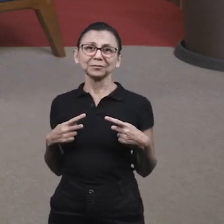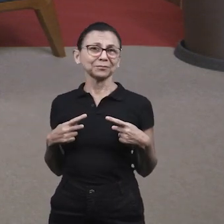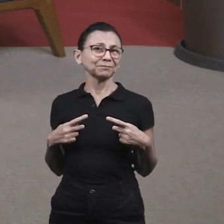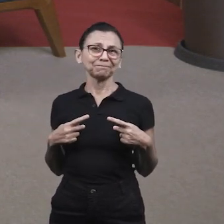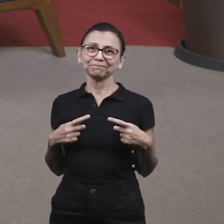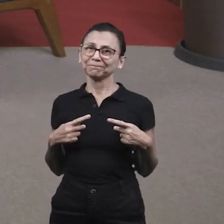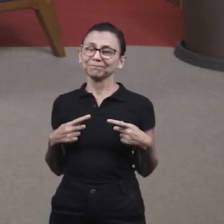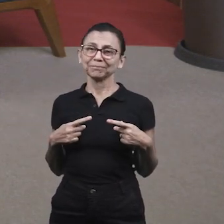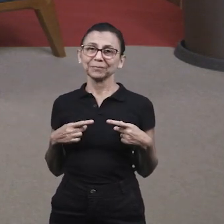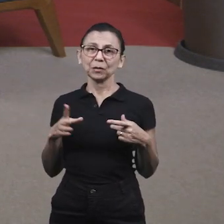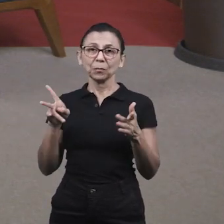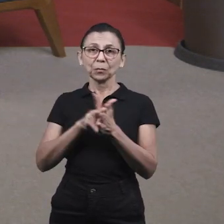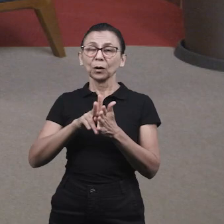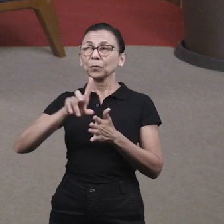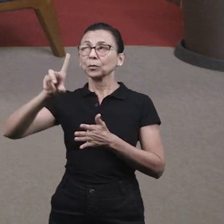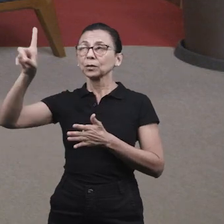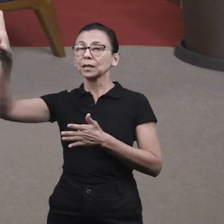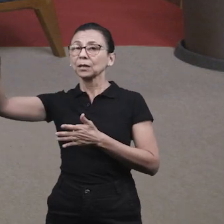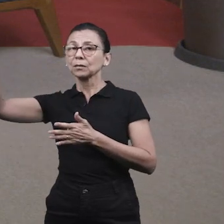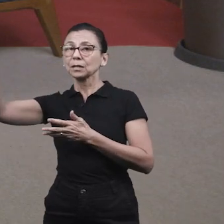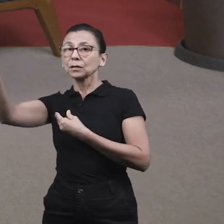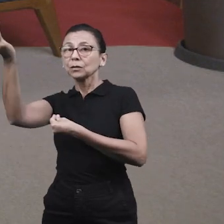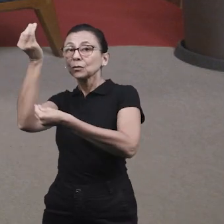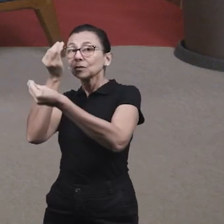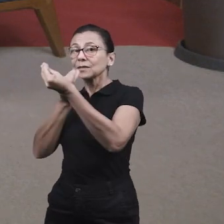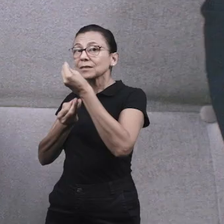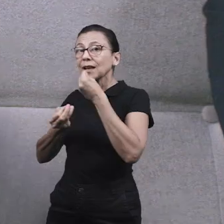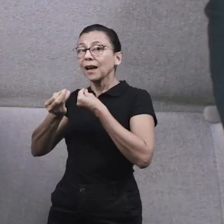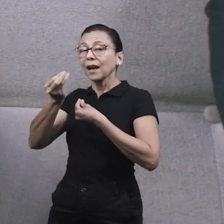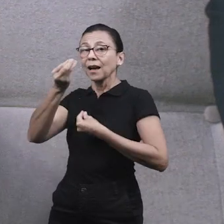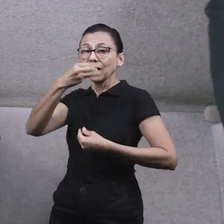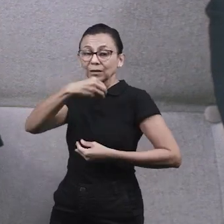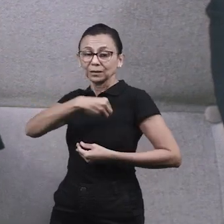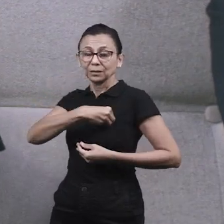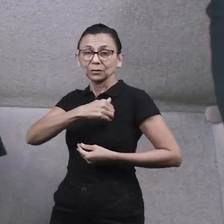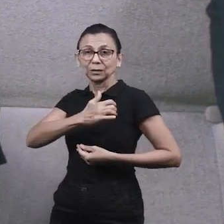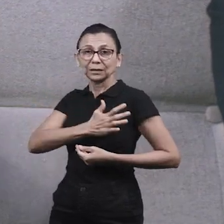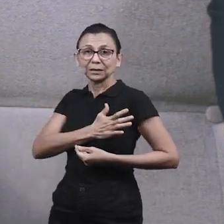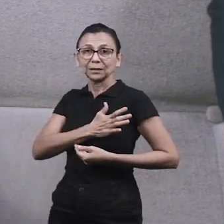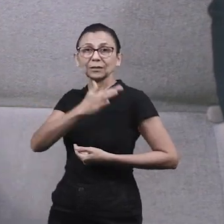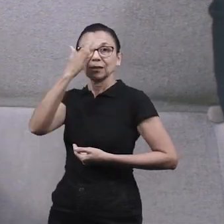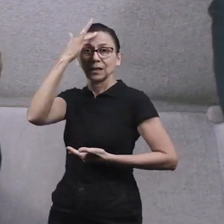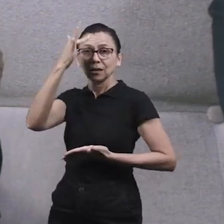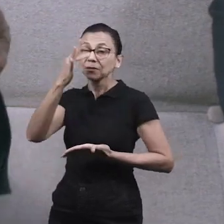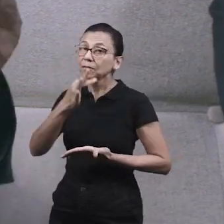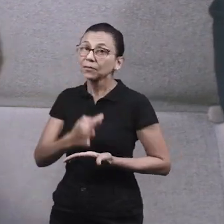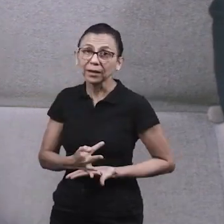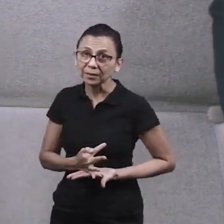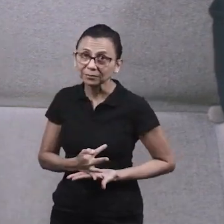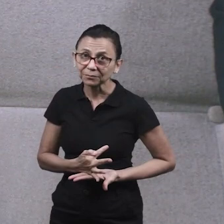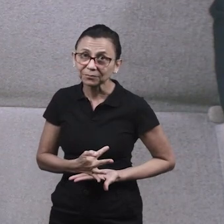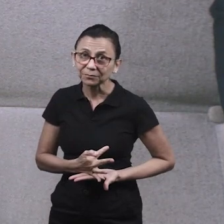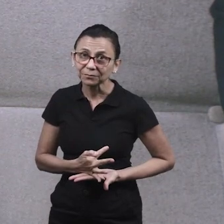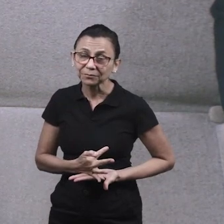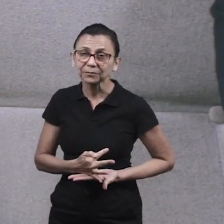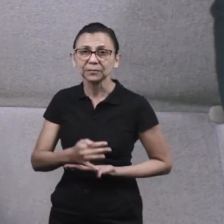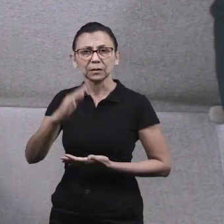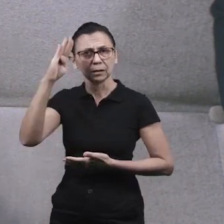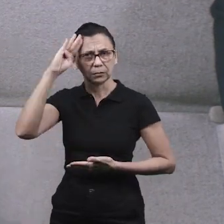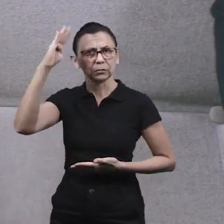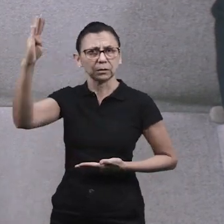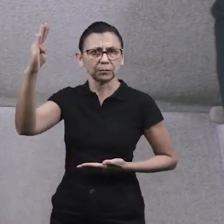la foi. La foi, c'est une opération qui vient de Dieu, n'est-ce pas, Daniel? Parce que il